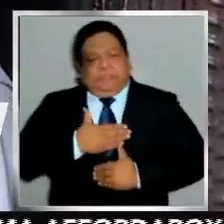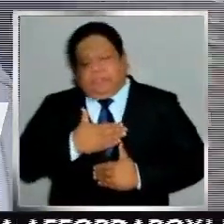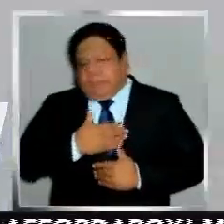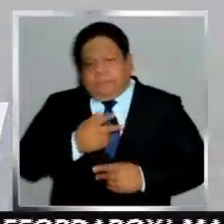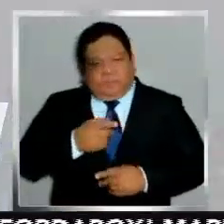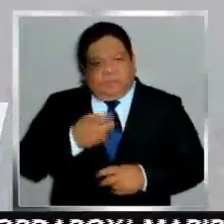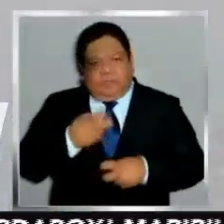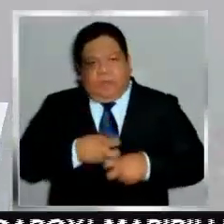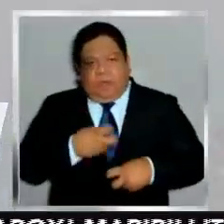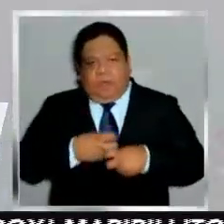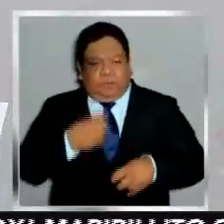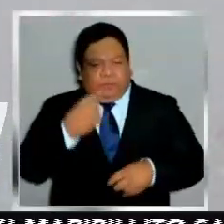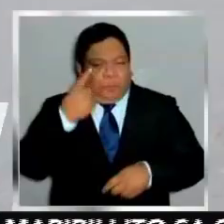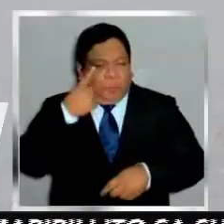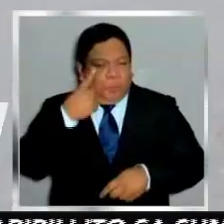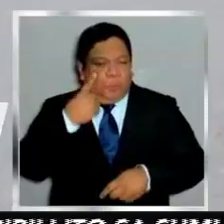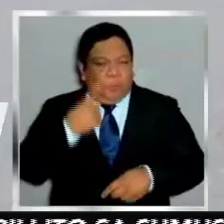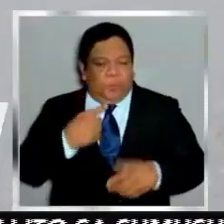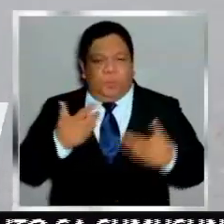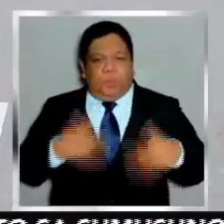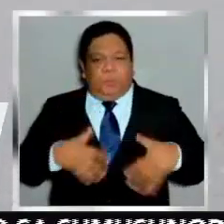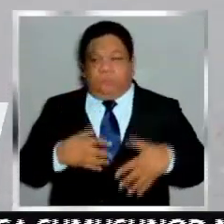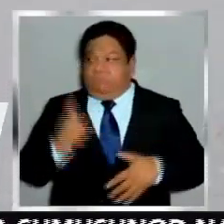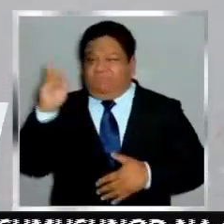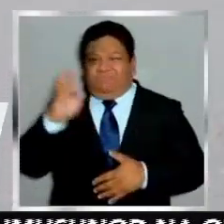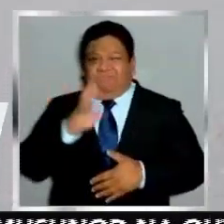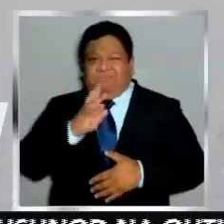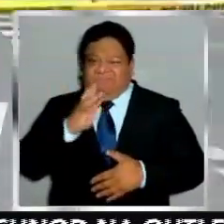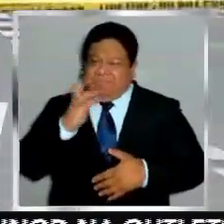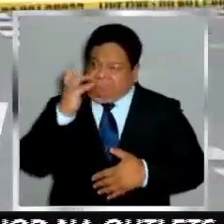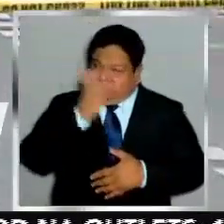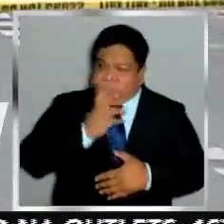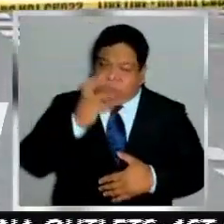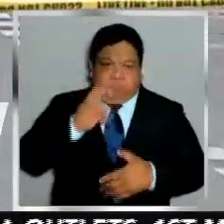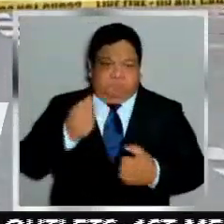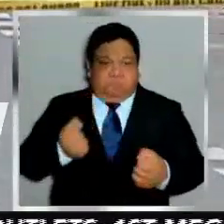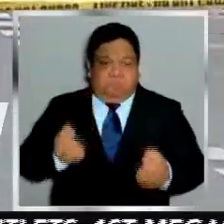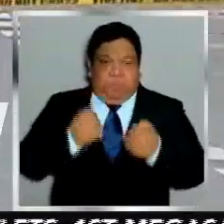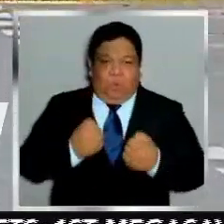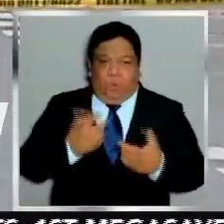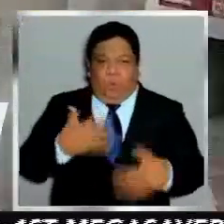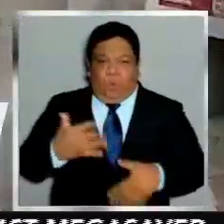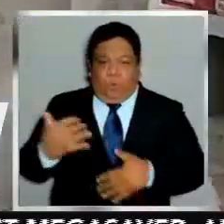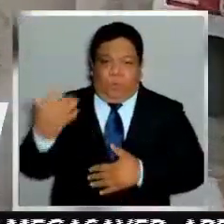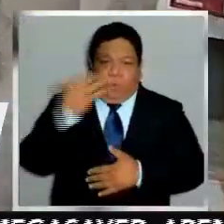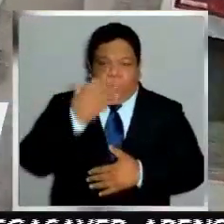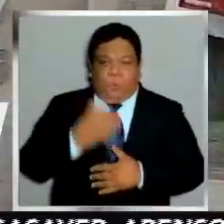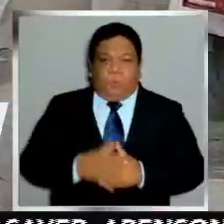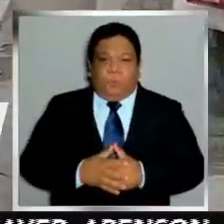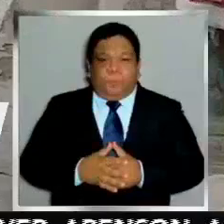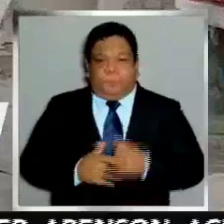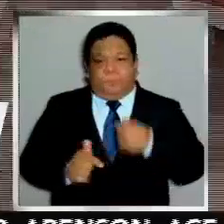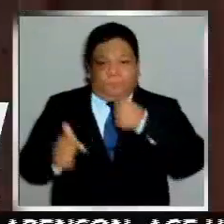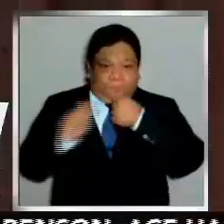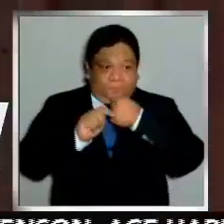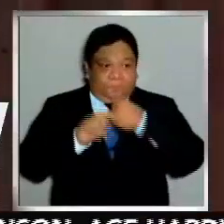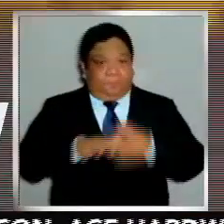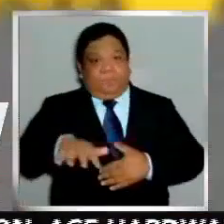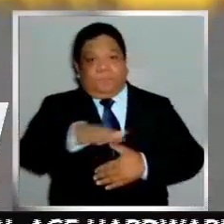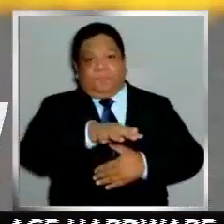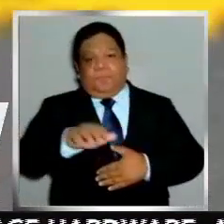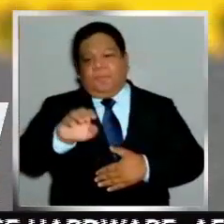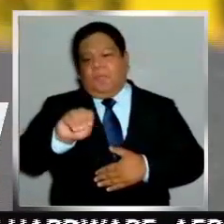mata. Nakakahilo po, sobrang tapang po ng amoy niya. Isinara ang bahaging ito ng ML Quezon Avenue at